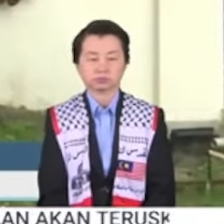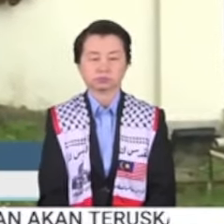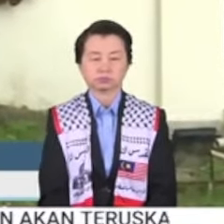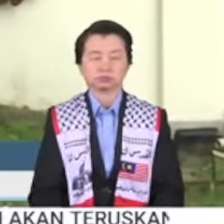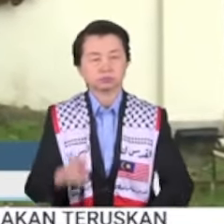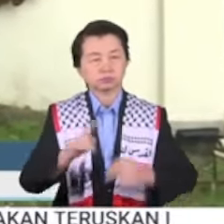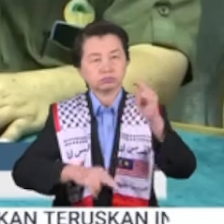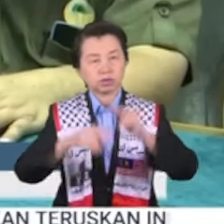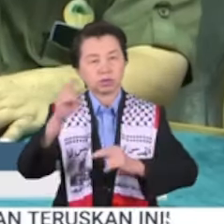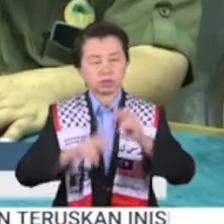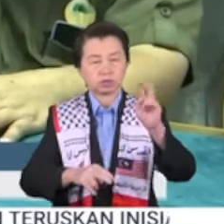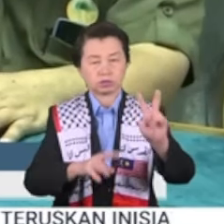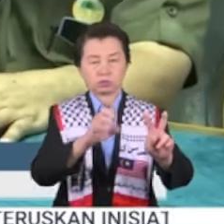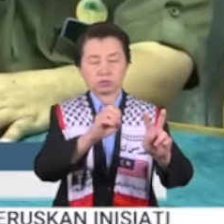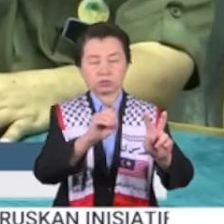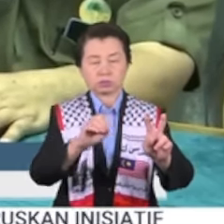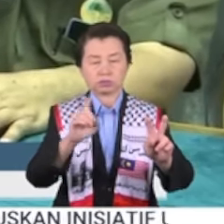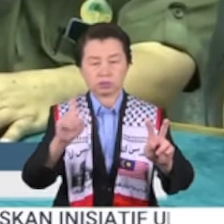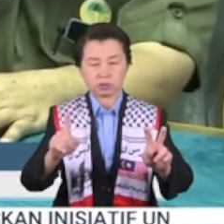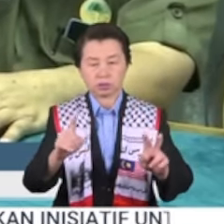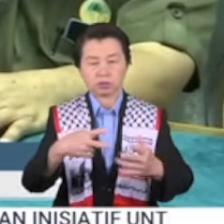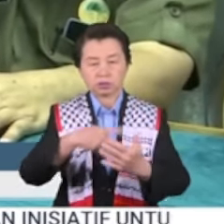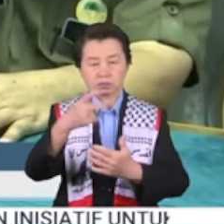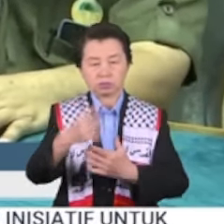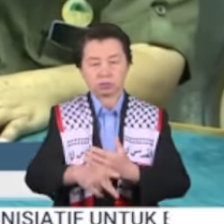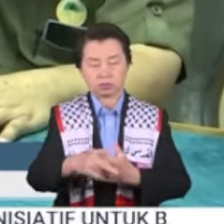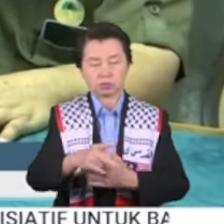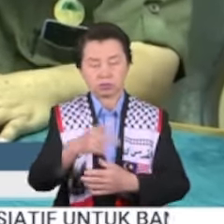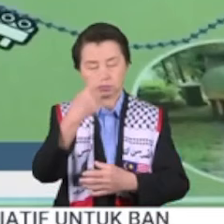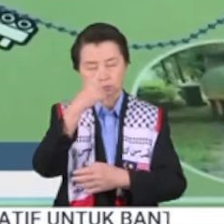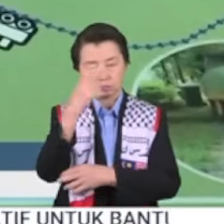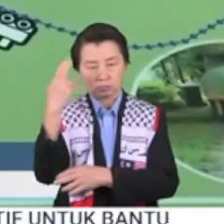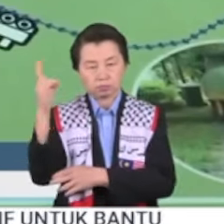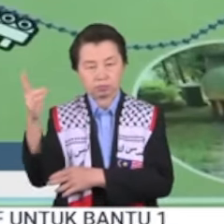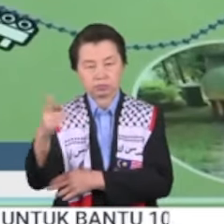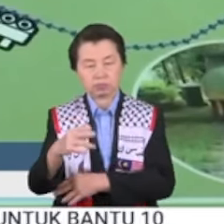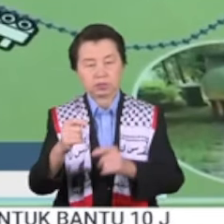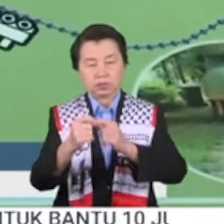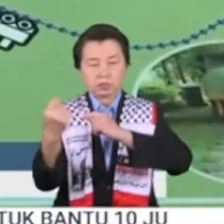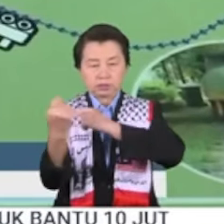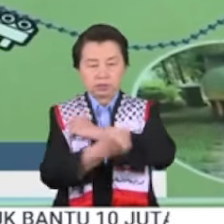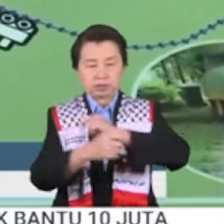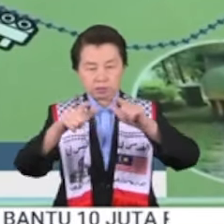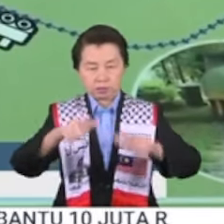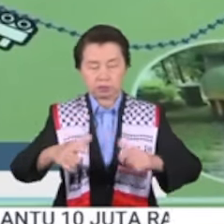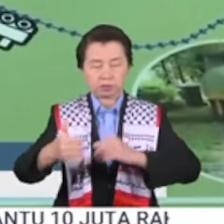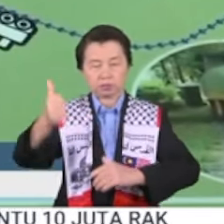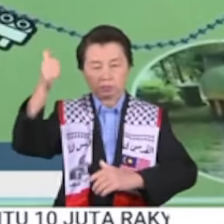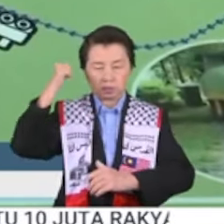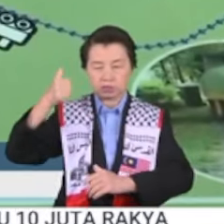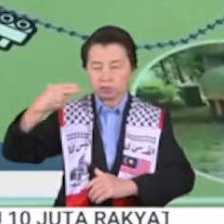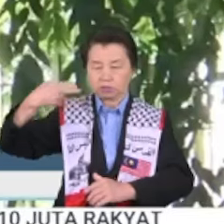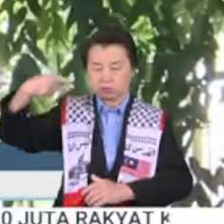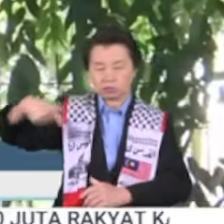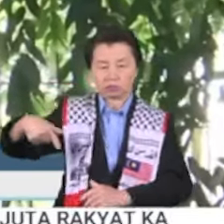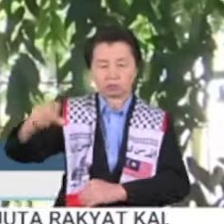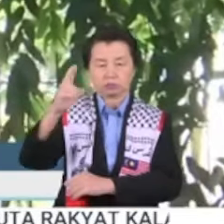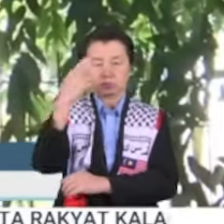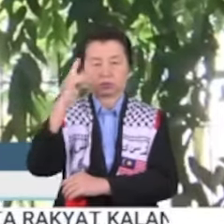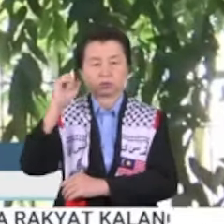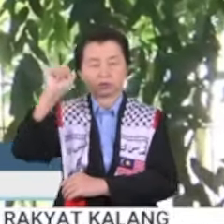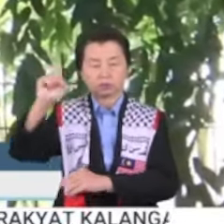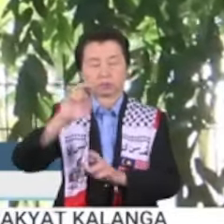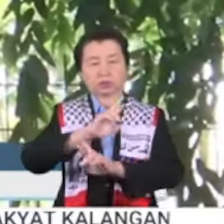Mula dibina pada tahun 2001 sempena program restorasi hutan, taman yang terletak di belakang bangunan ibu Pejabat Perhutanan Sabah